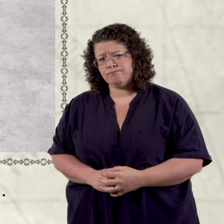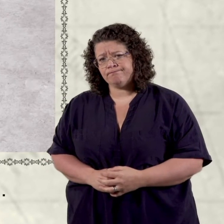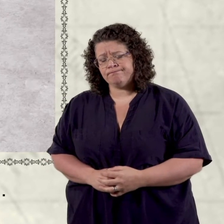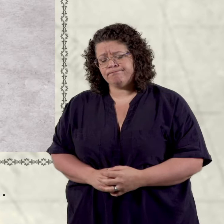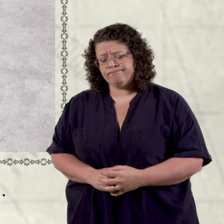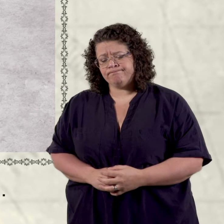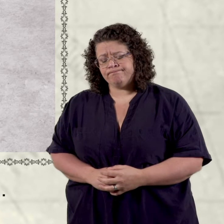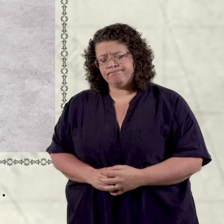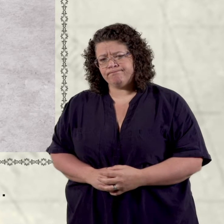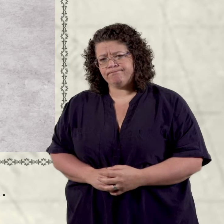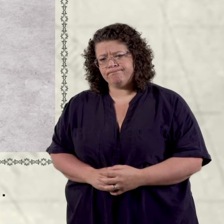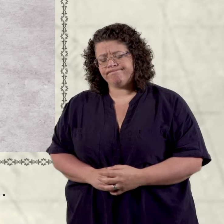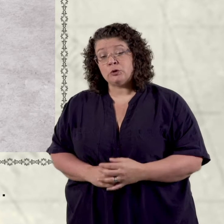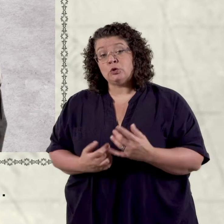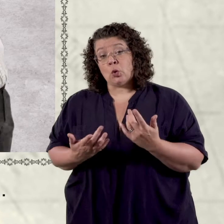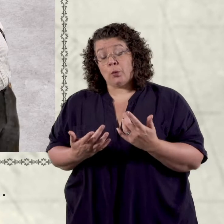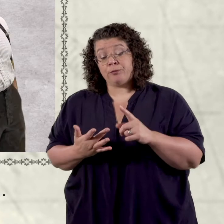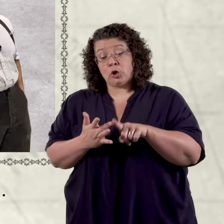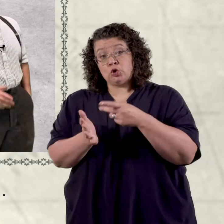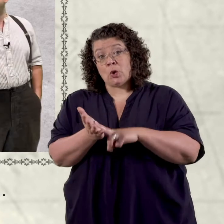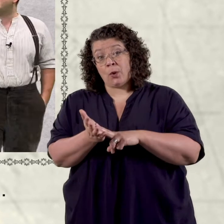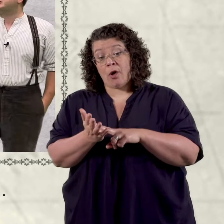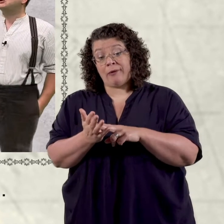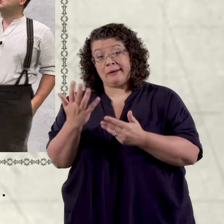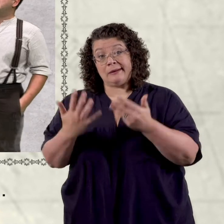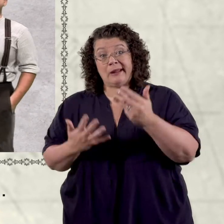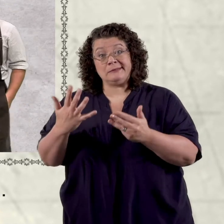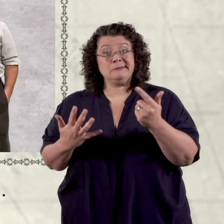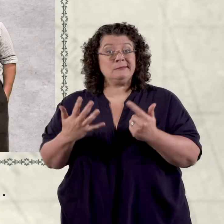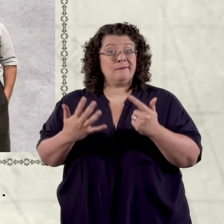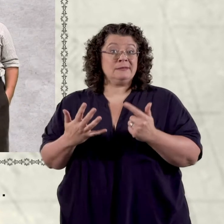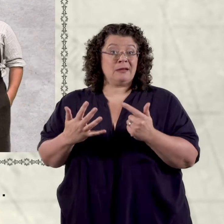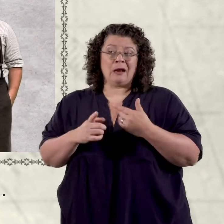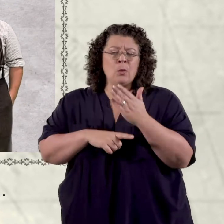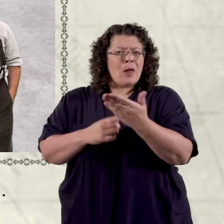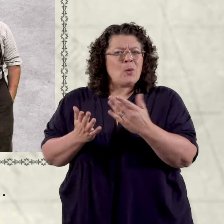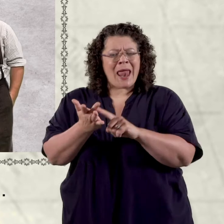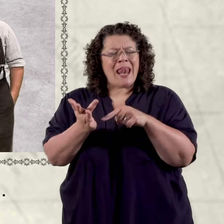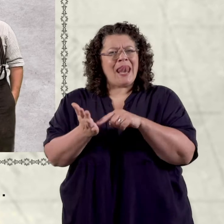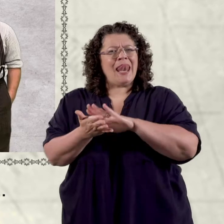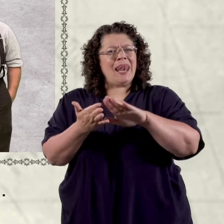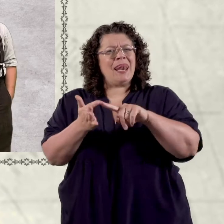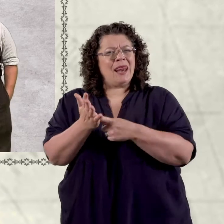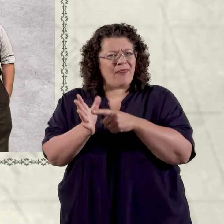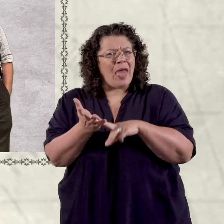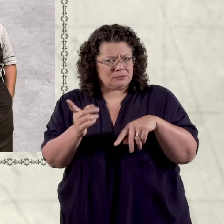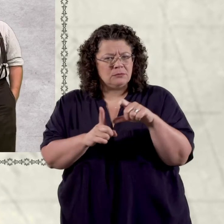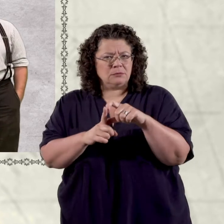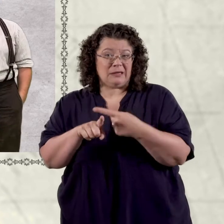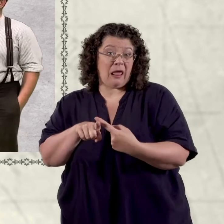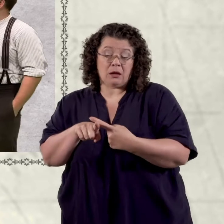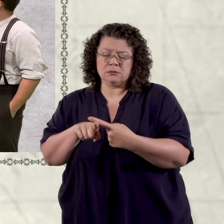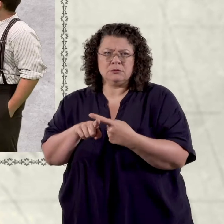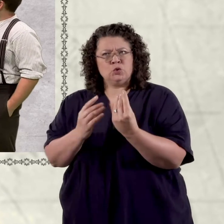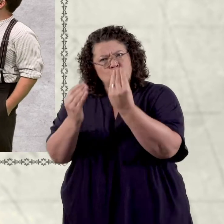ffwrdd â fi yn mis Ionawr 1917 i le o'r enw Litherland yn Lloegr, i gael yn hyfforddi